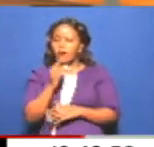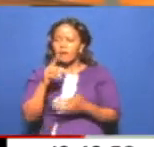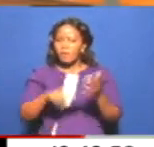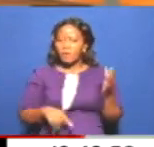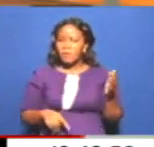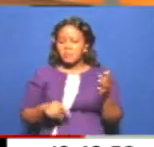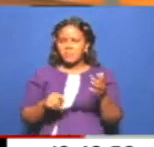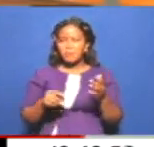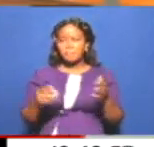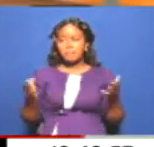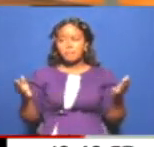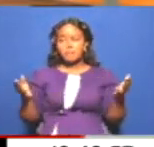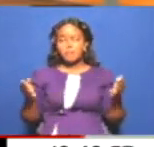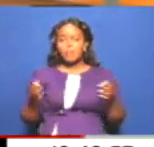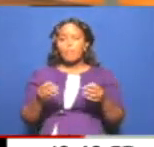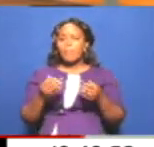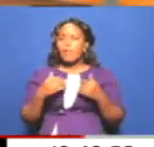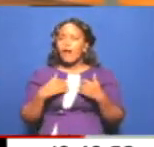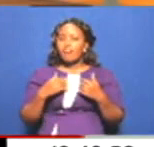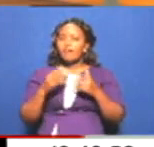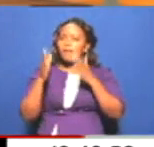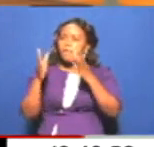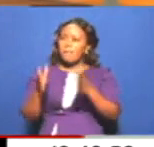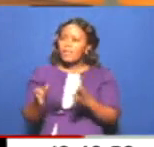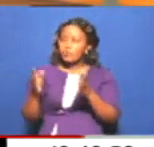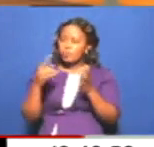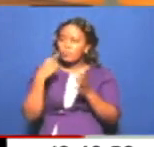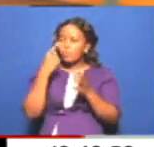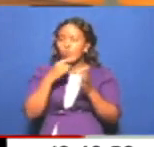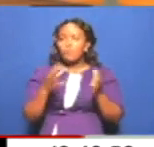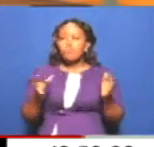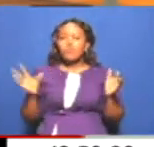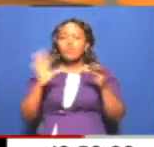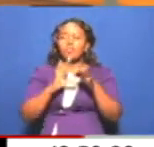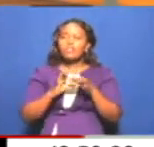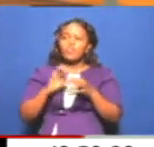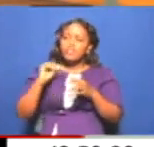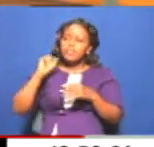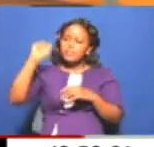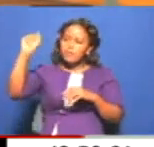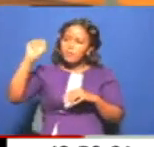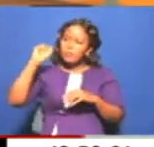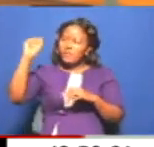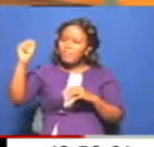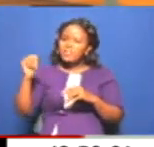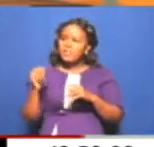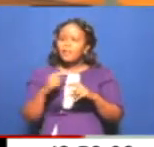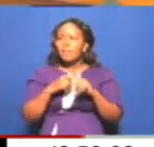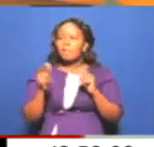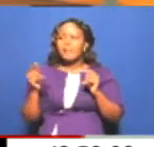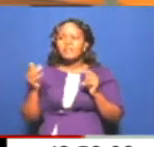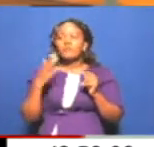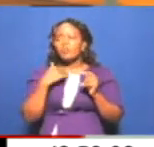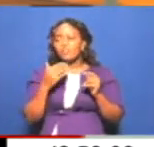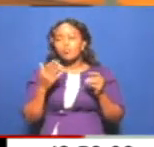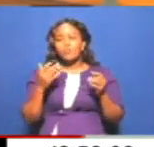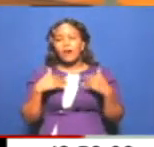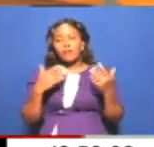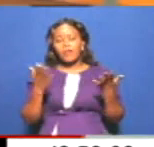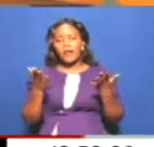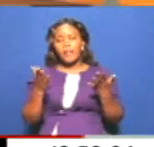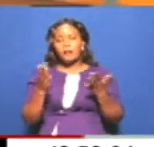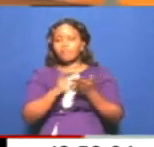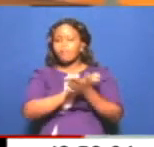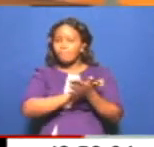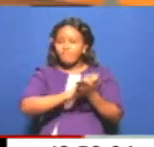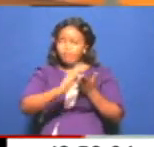wanahofia kwamba kuna mtu ambaye amejitosa katika siasa ambaye yualeta pengine siasa safi, ikizingatiwa yale